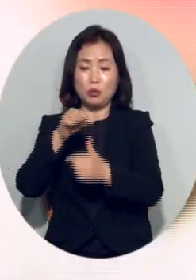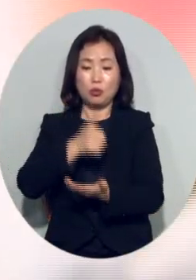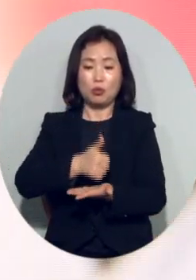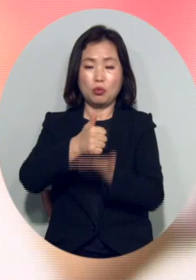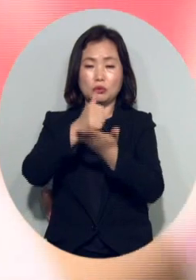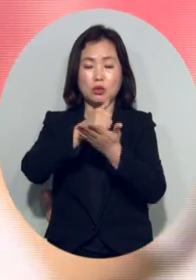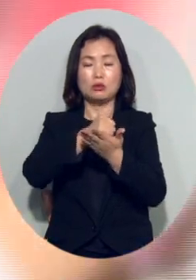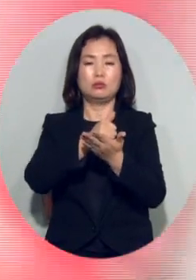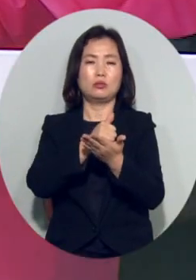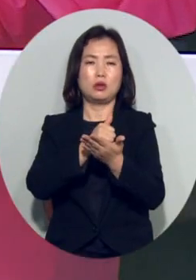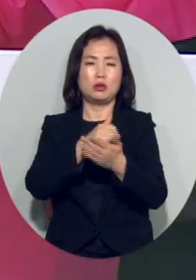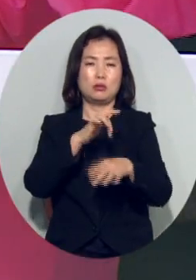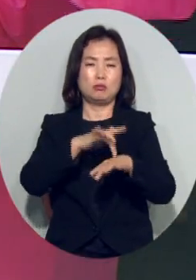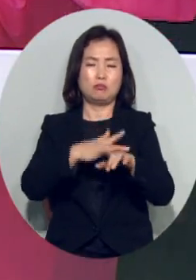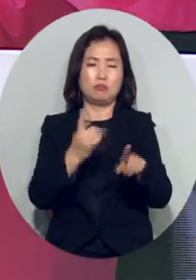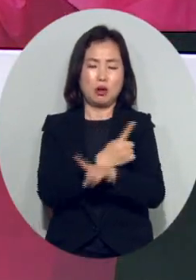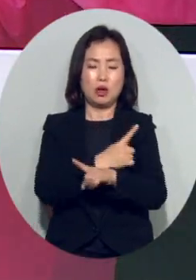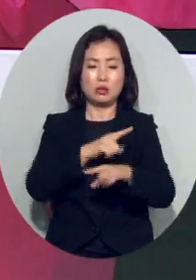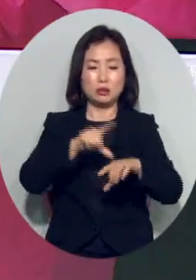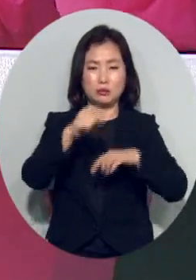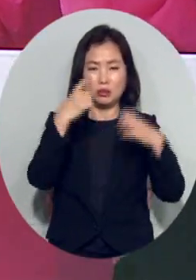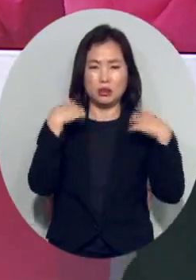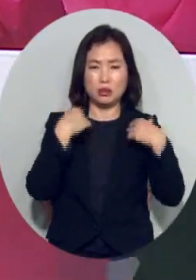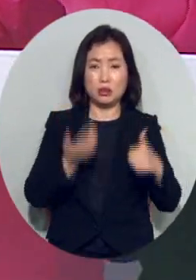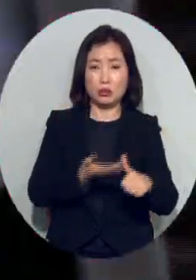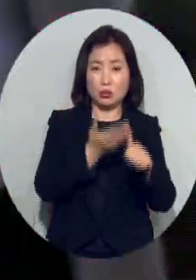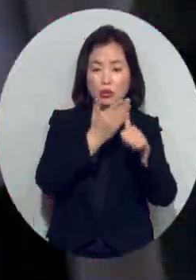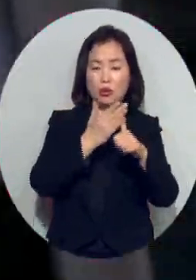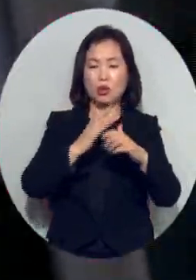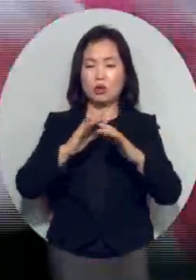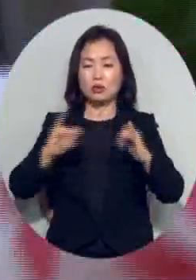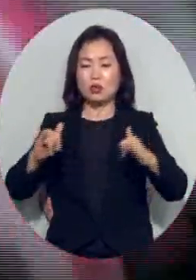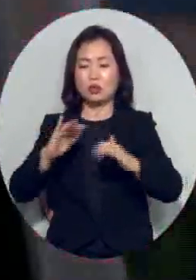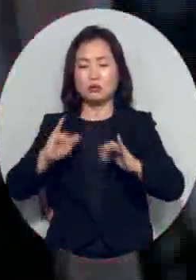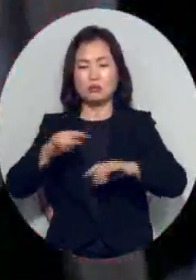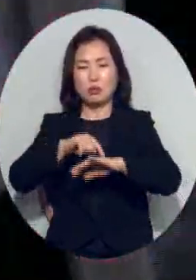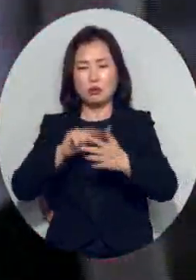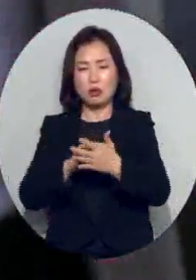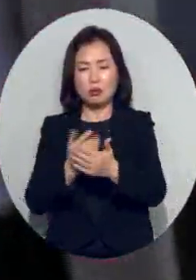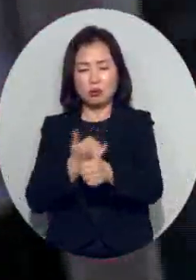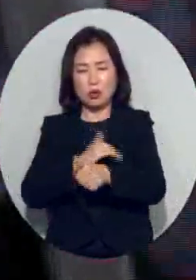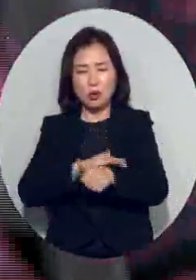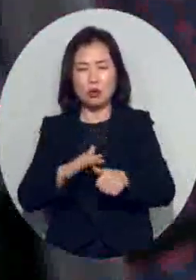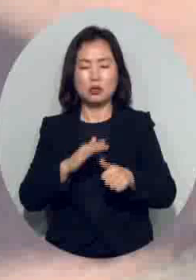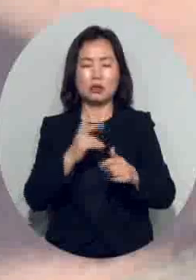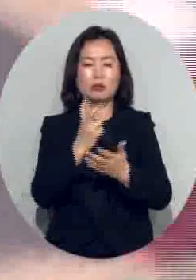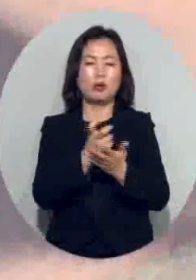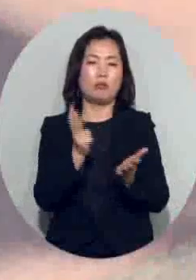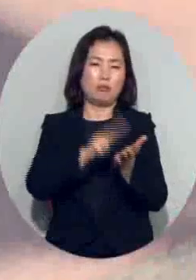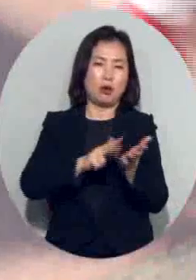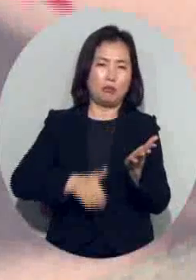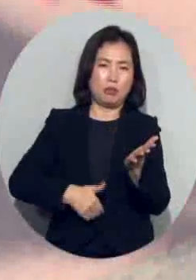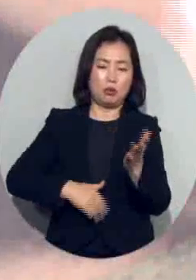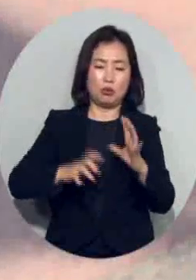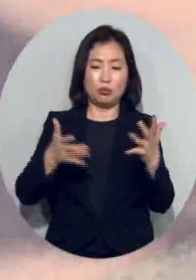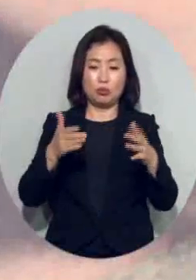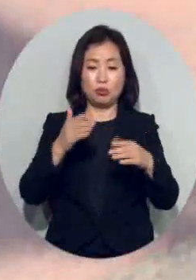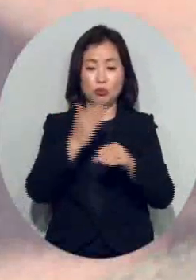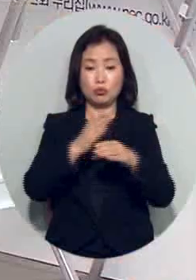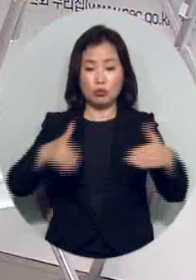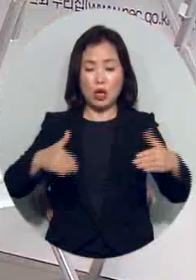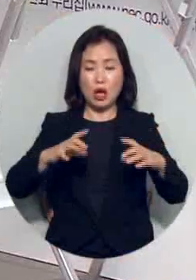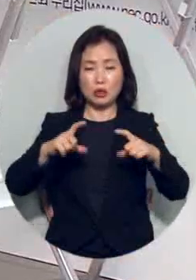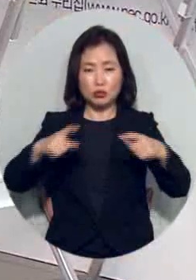뽑으려면 지방자치를 키우고 지역 민심을 반영하는 제도적 장치 마련은 물론 지역 유권자의 현명한